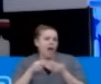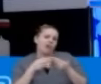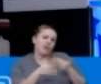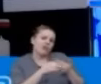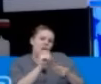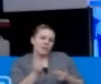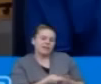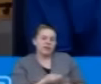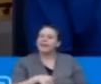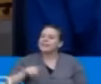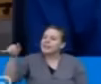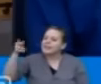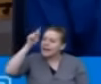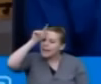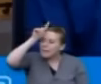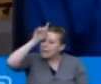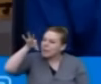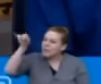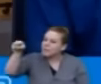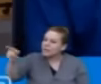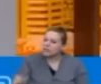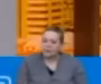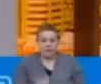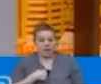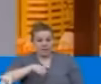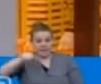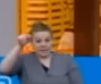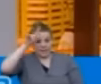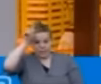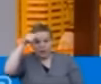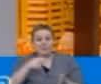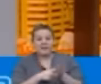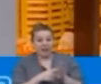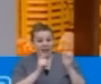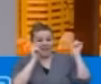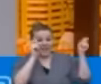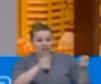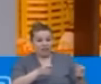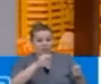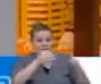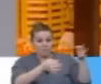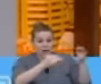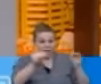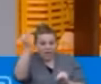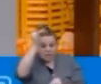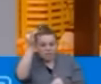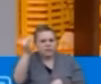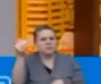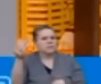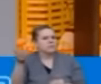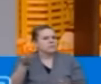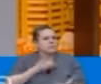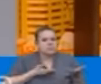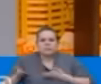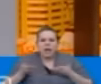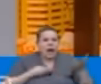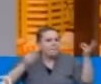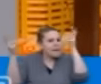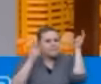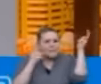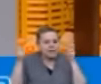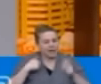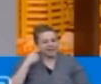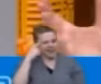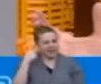נסעת לגרמניה, מה מצאת? נסעתי לגרמניה כי אחרי שהגשתי את הבג"ץ, התחילו להגיע אליי הרבה מאוד מידע. ידעתי,